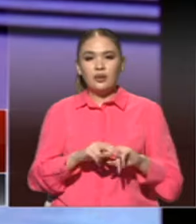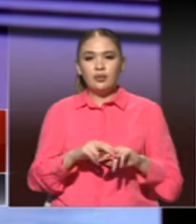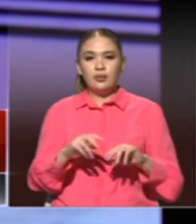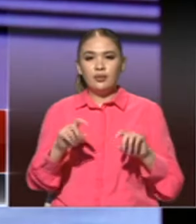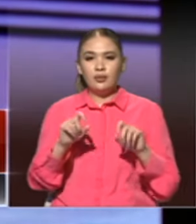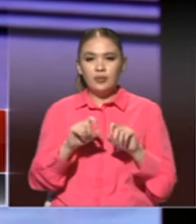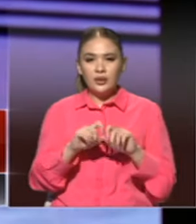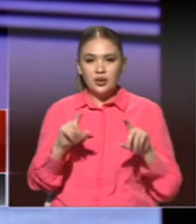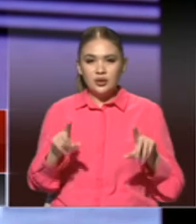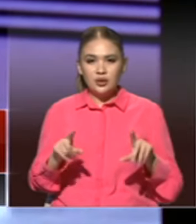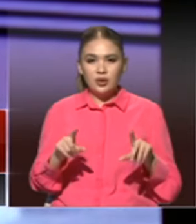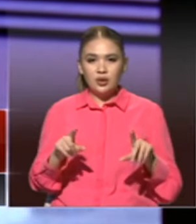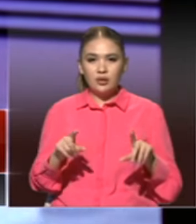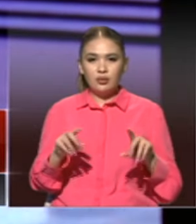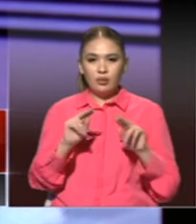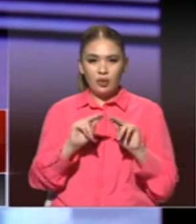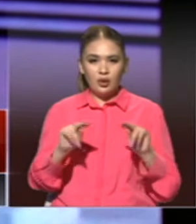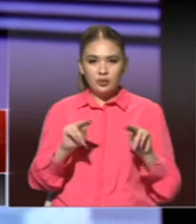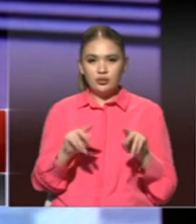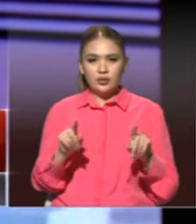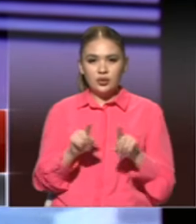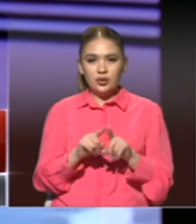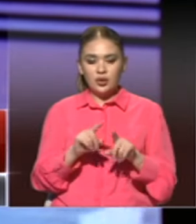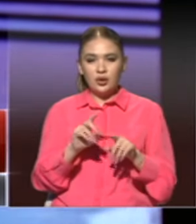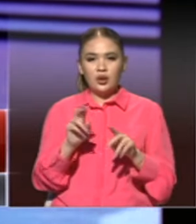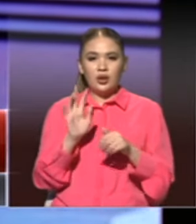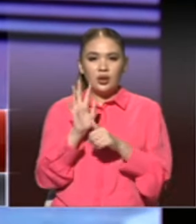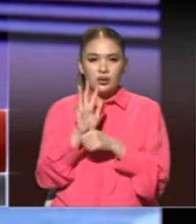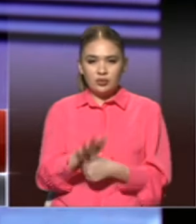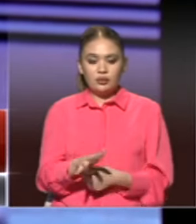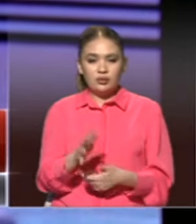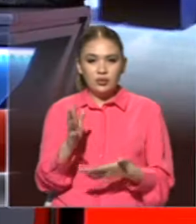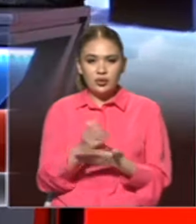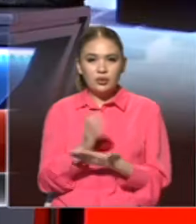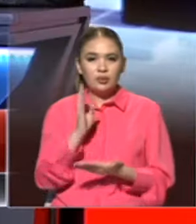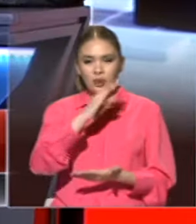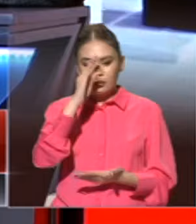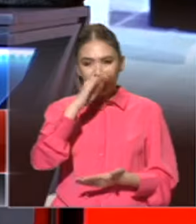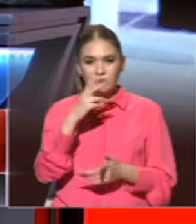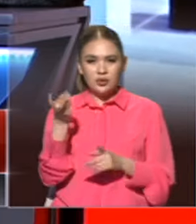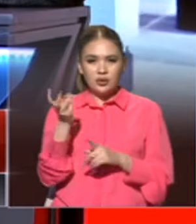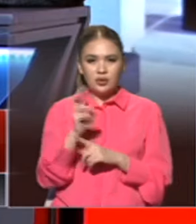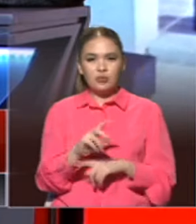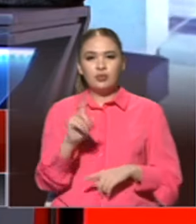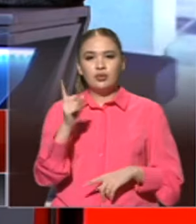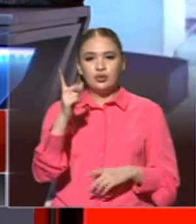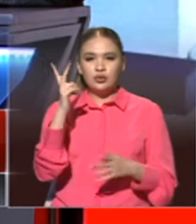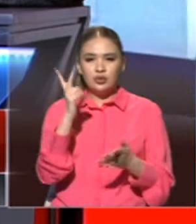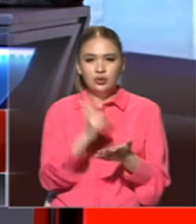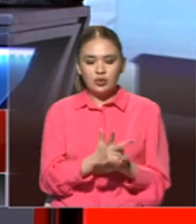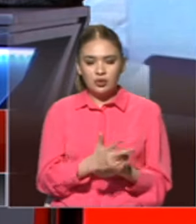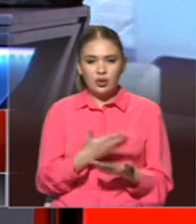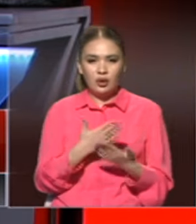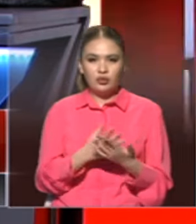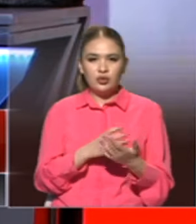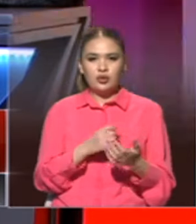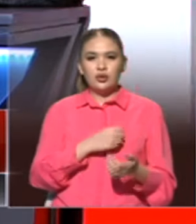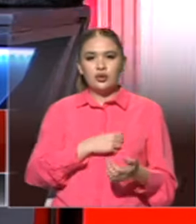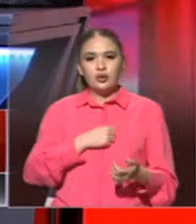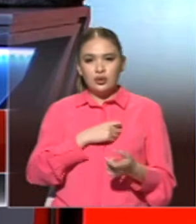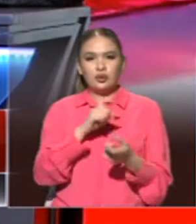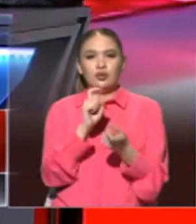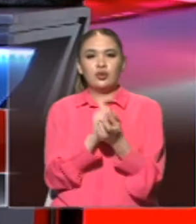біз мұғалімдерді мүлде басып тастадық. Ата-ана келеді де, ойбай, менің балам не үшін қоясың деп айтады, ұялмай